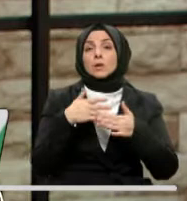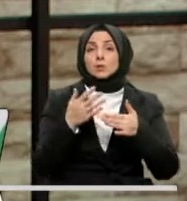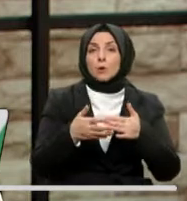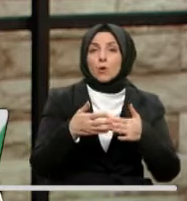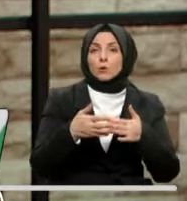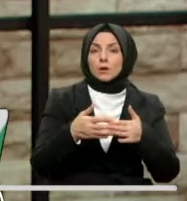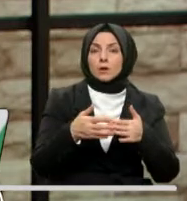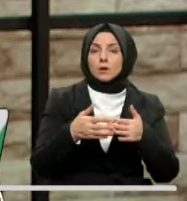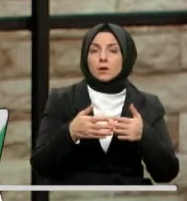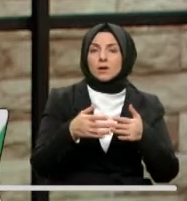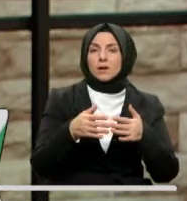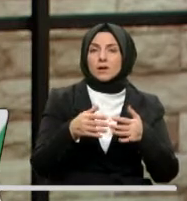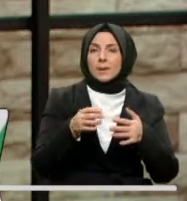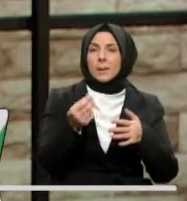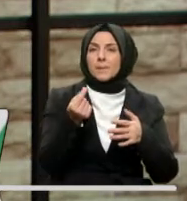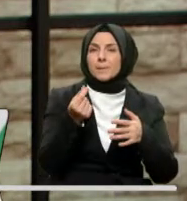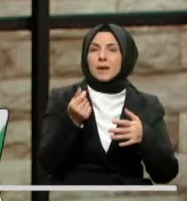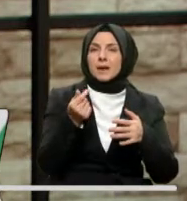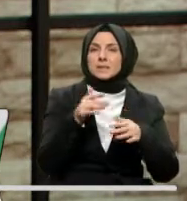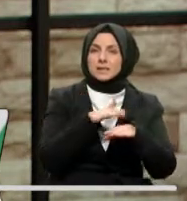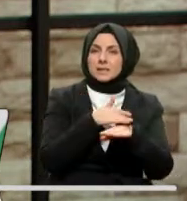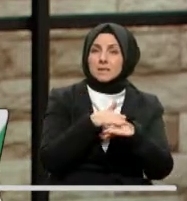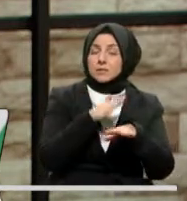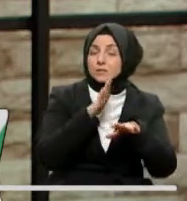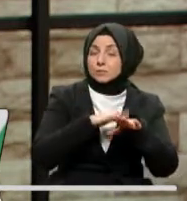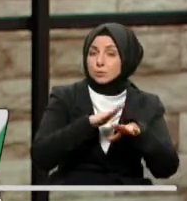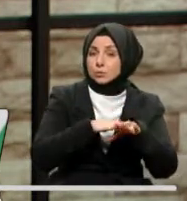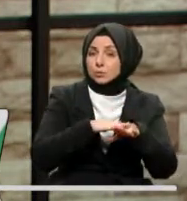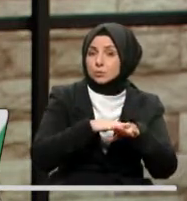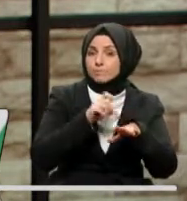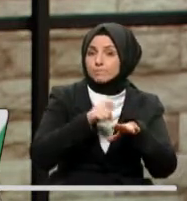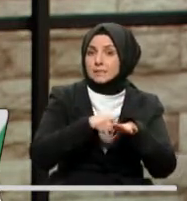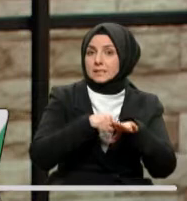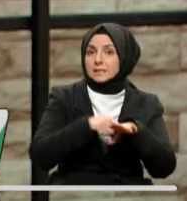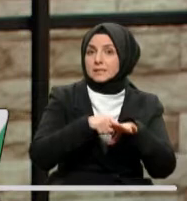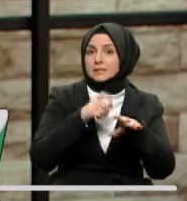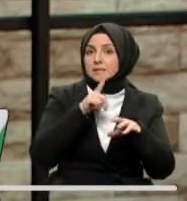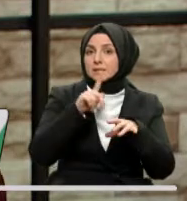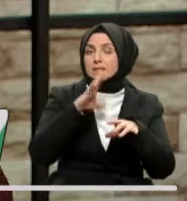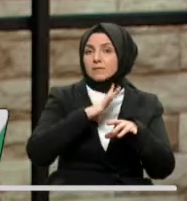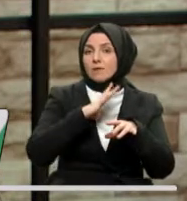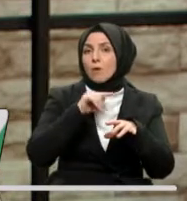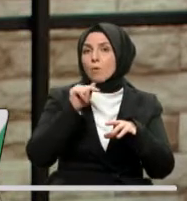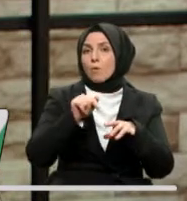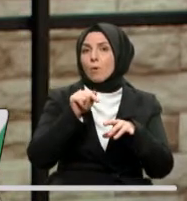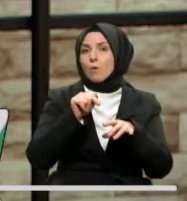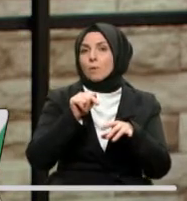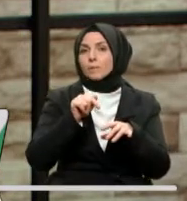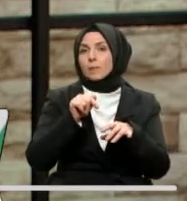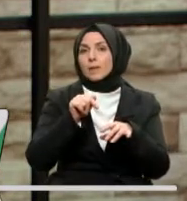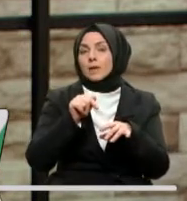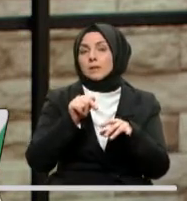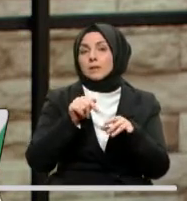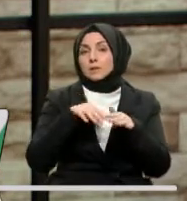Hafif böyle daha doluyor uzaksın kenarlarına ve altından da şöyle buraya sık sesleri Neden Çünkü o köklerin oradan kokmasını sağlıyor